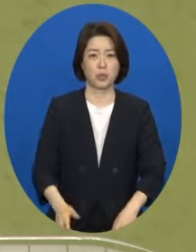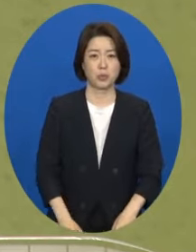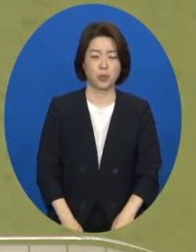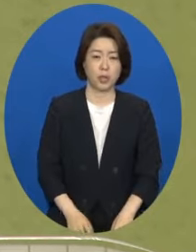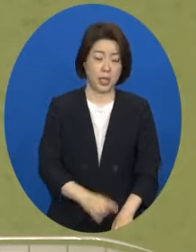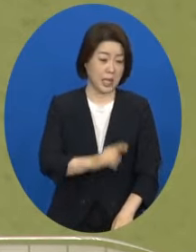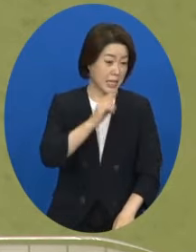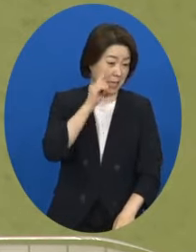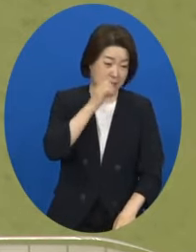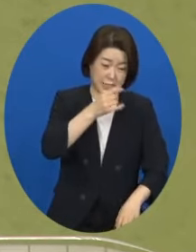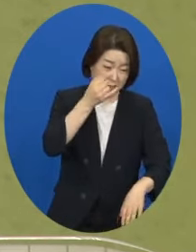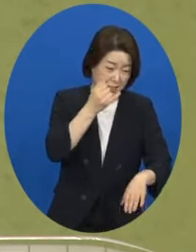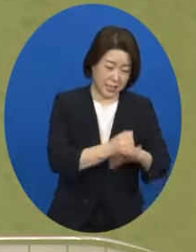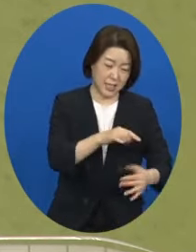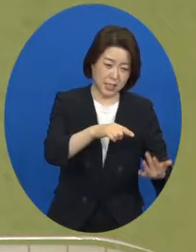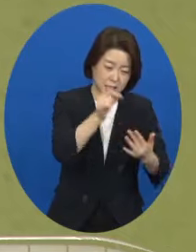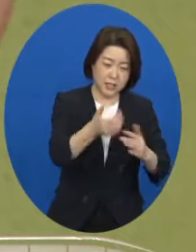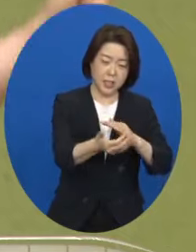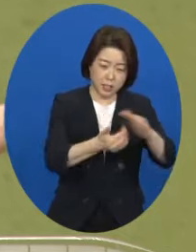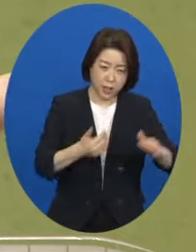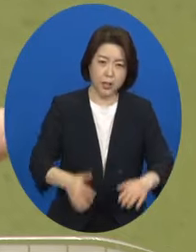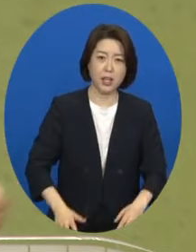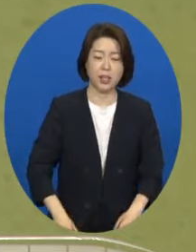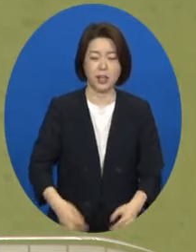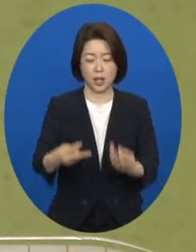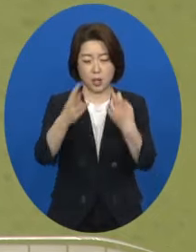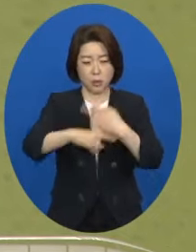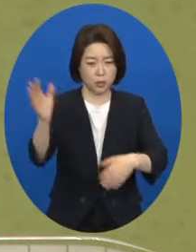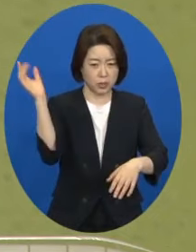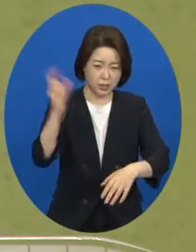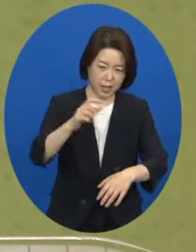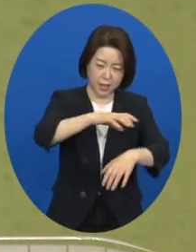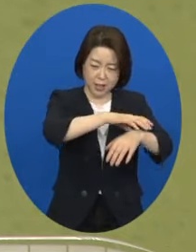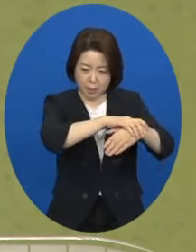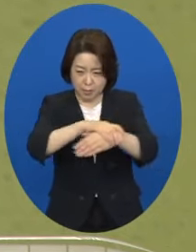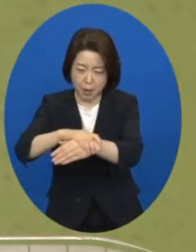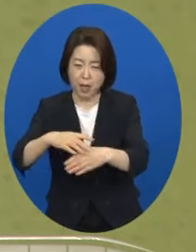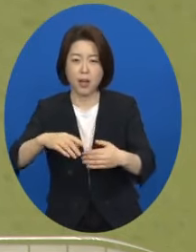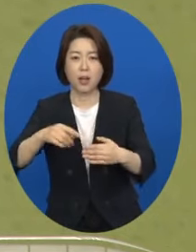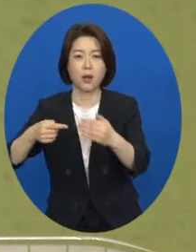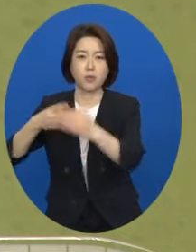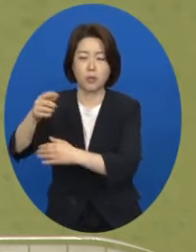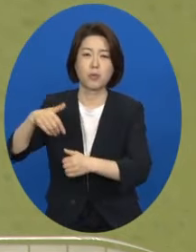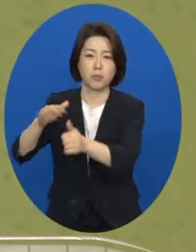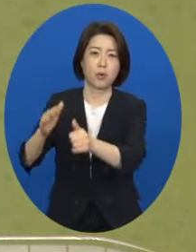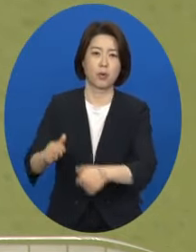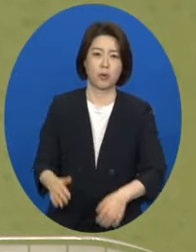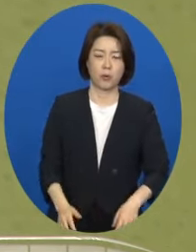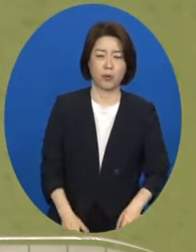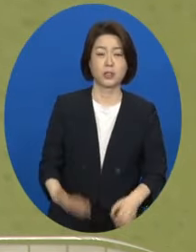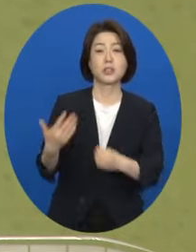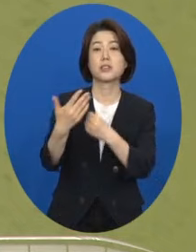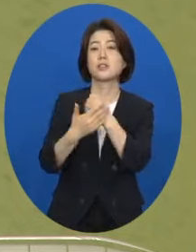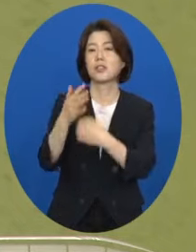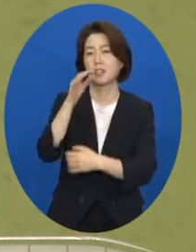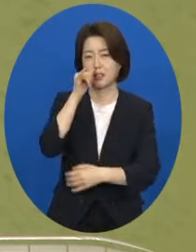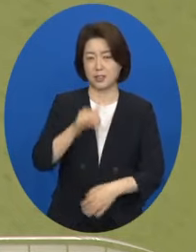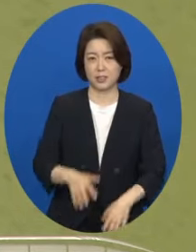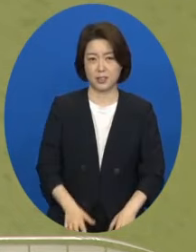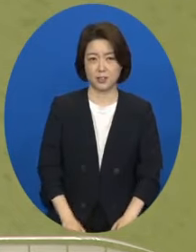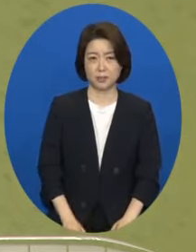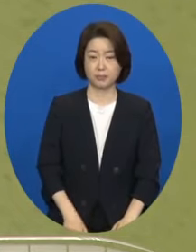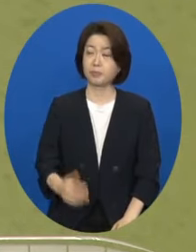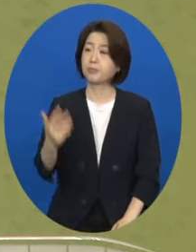선택을 하기에 앞서서 그를 강건하게 붙잡아주시는 하나님의 은혜가 있었던 것입니다. 여러분, 지난날,